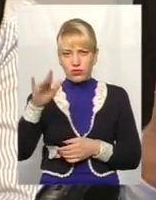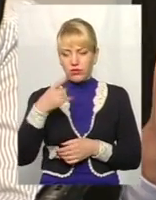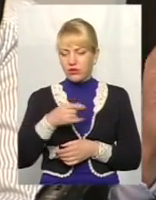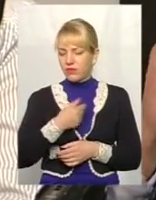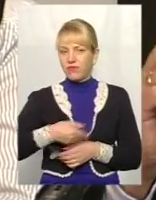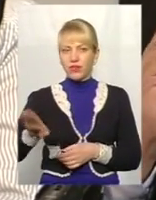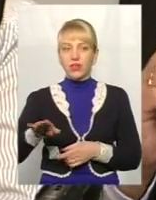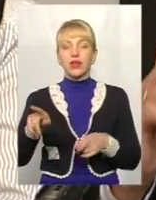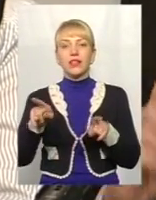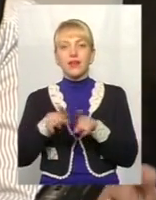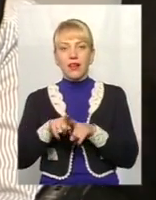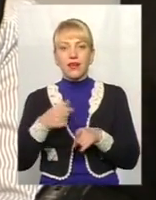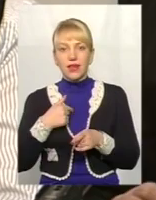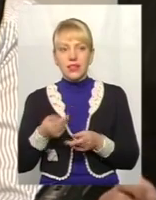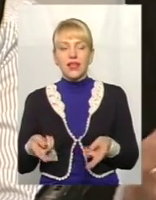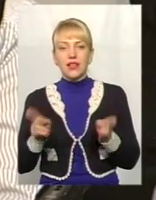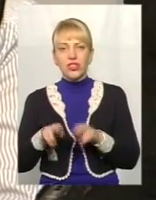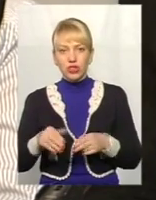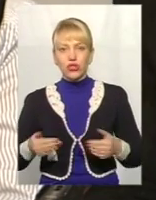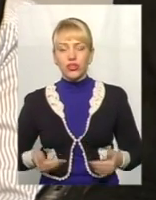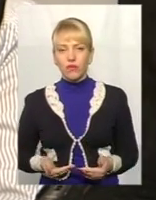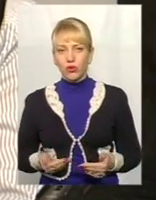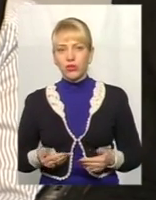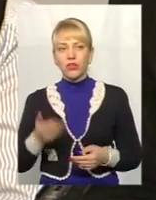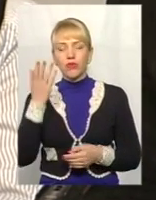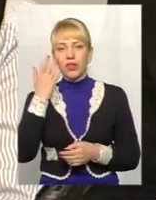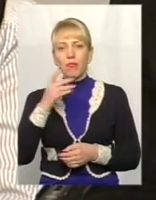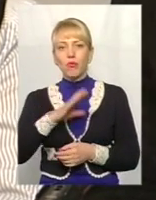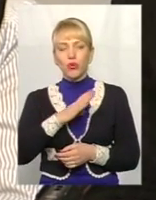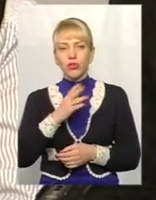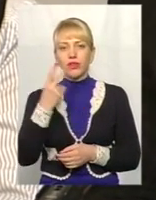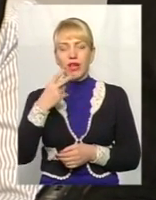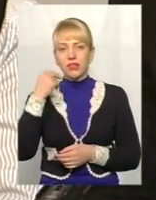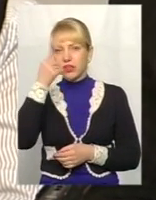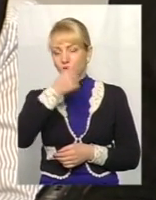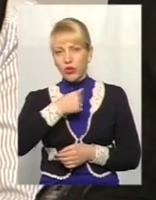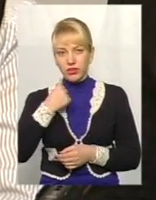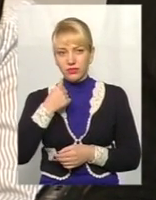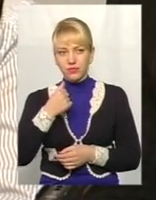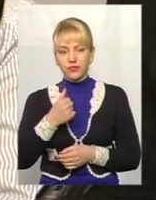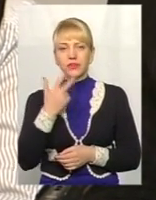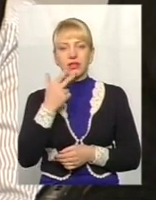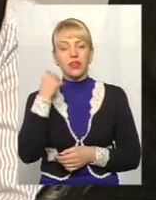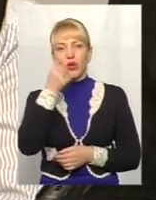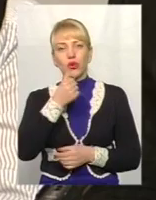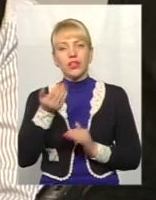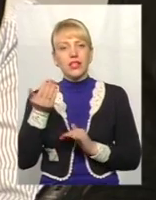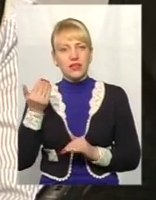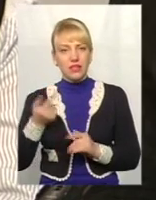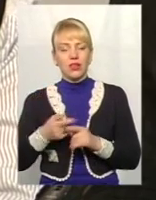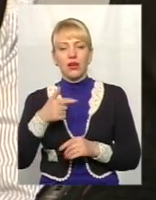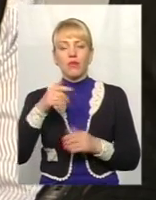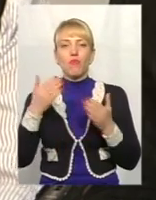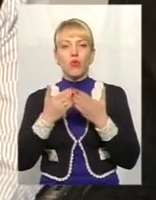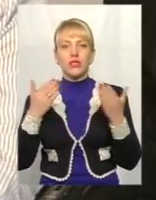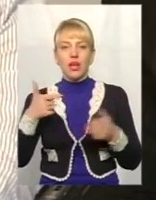Каже, я таким чином лишилася живою. І коли було 20 років, 3 роки тому назад, музею